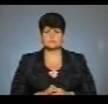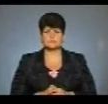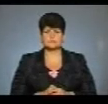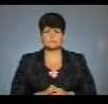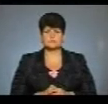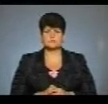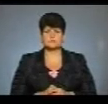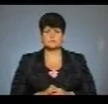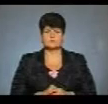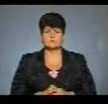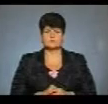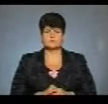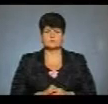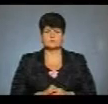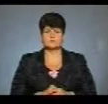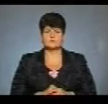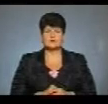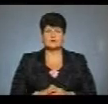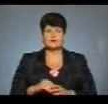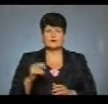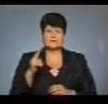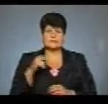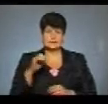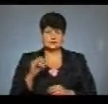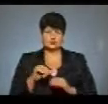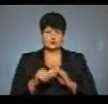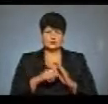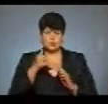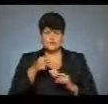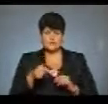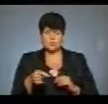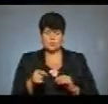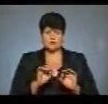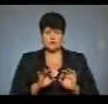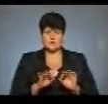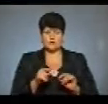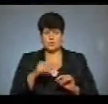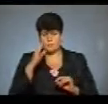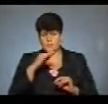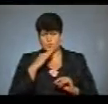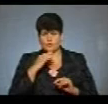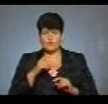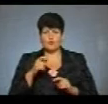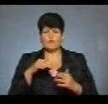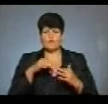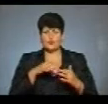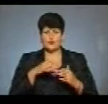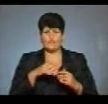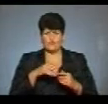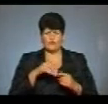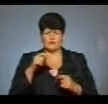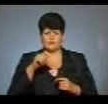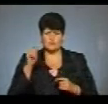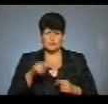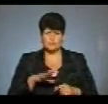Дубцова Анастасія. Денису Репетинському 16 років. Він з Тернополя. Розповідає, його батько воював на Донеччині та Луганщині,